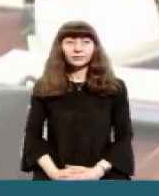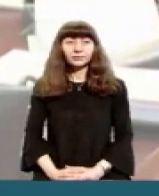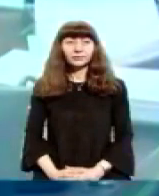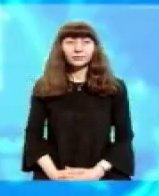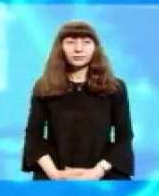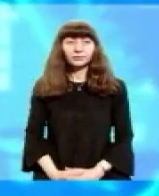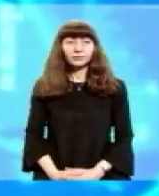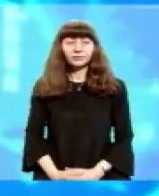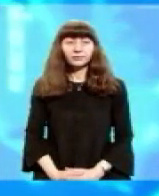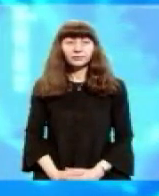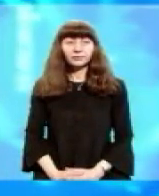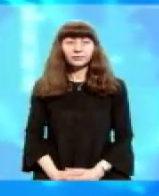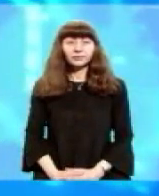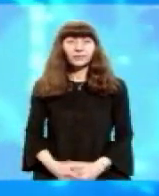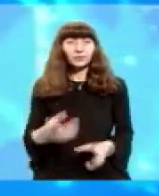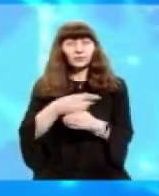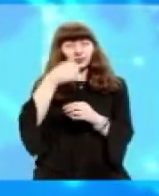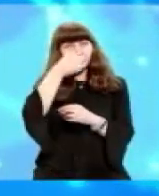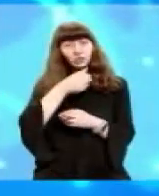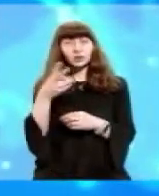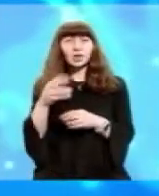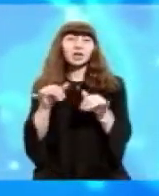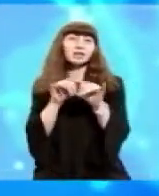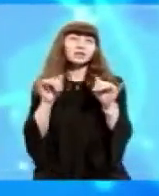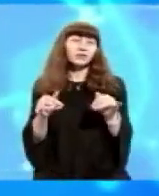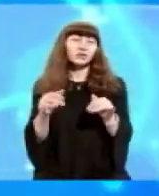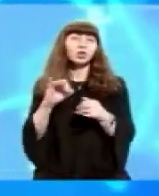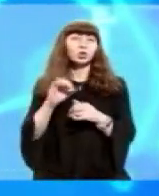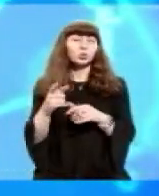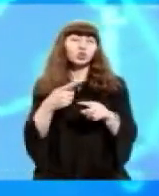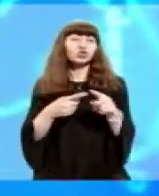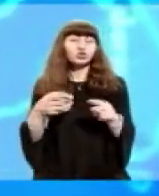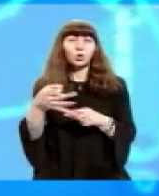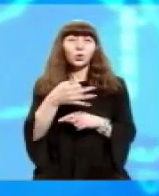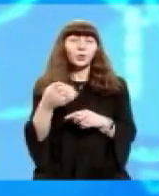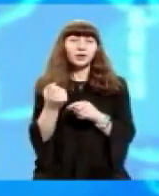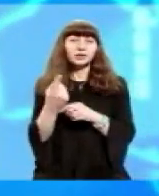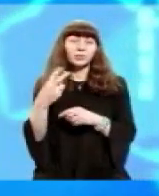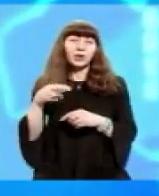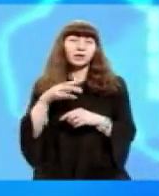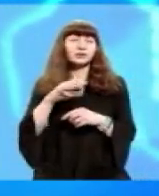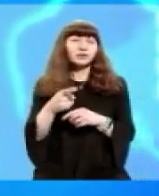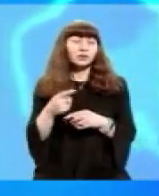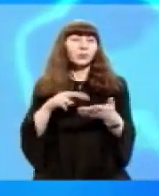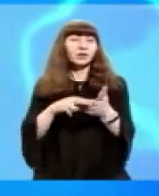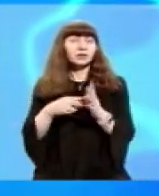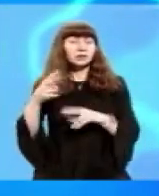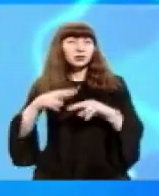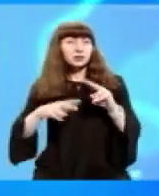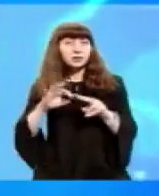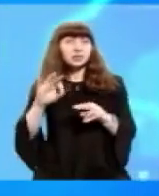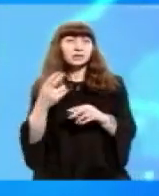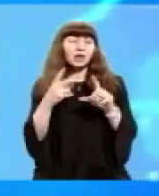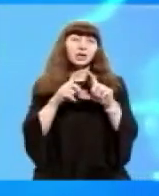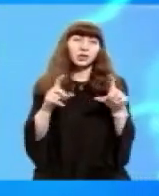«Костанай». В этом году на развитие южных регионов области выделят 11 миллиардов тенге. Планируется строительство